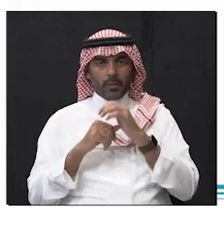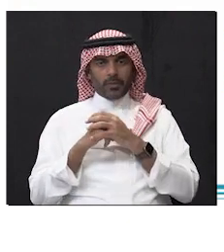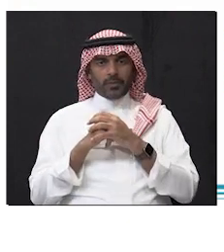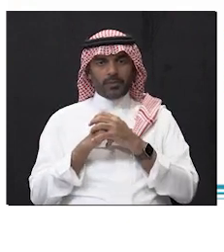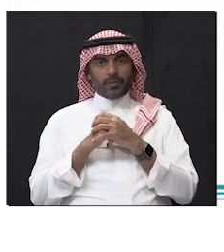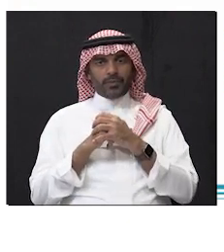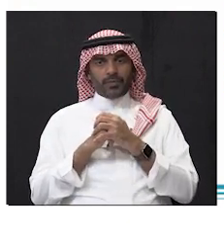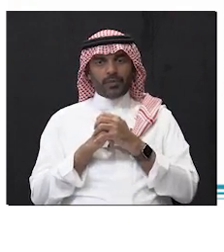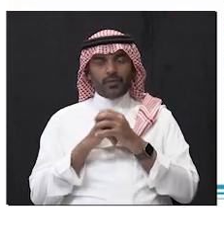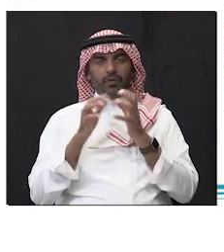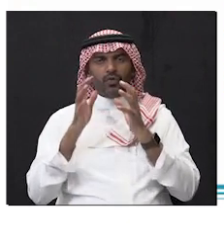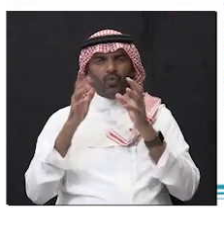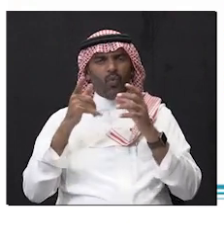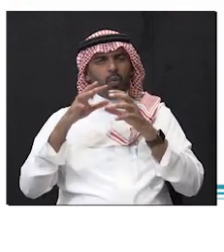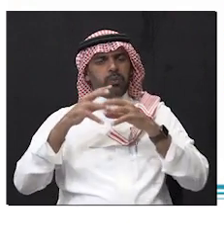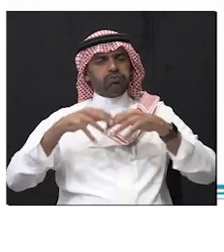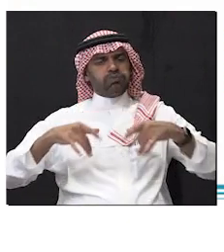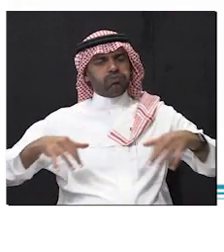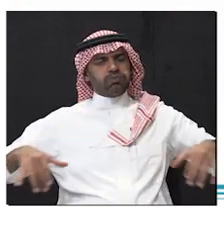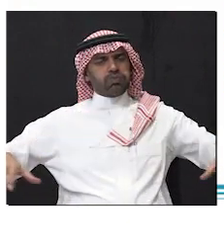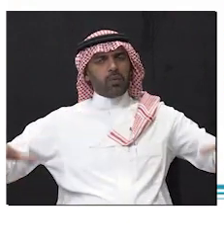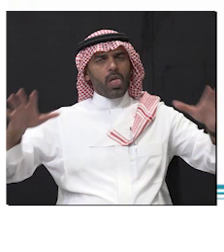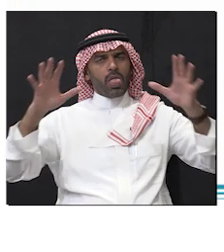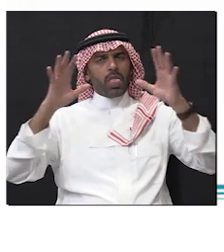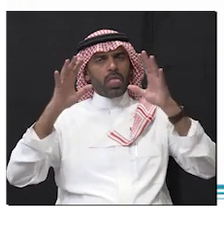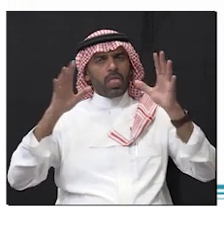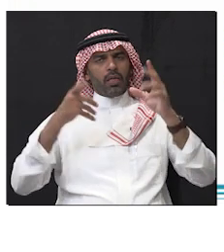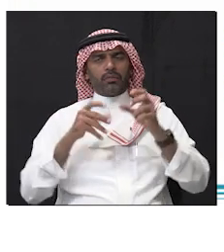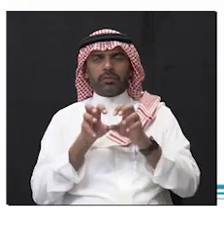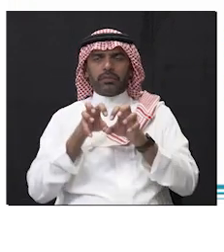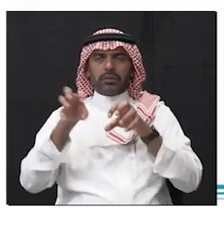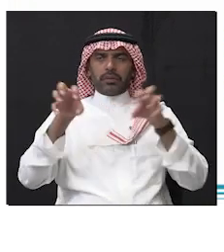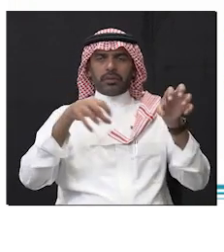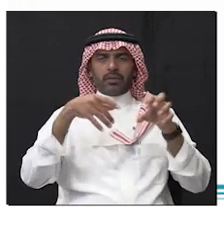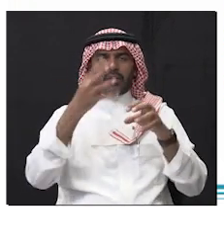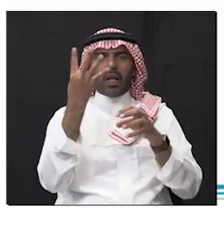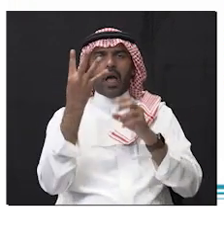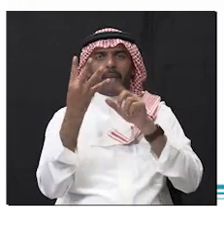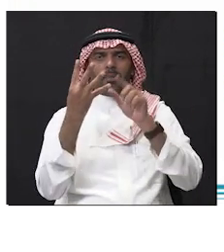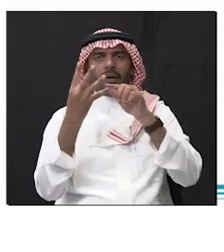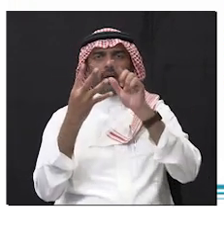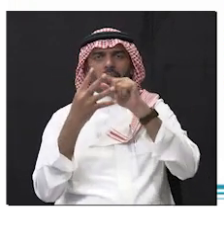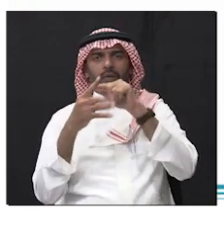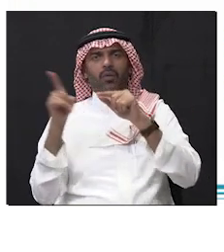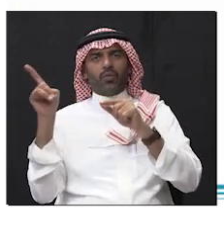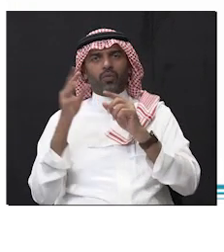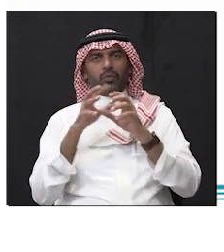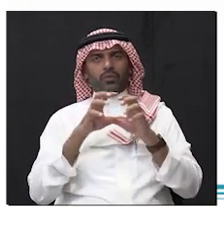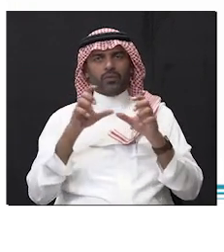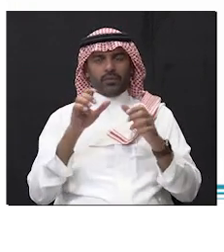إلى الحشرات والقشريات والعنكبيات وعديدات الأرجل.